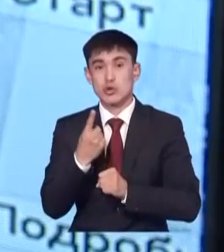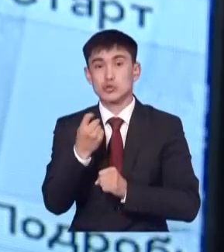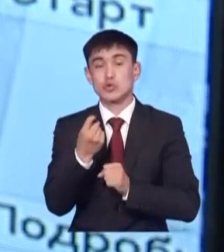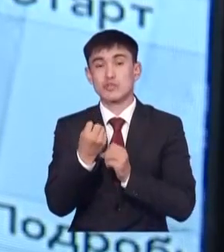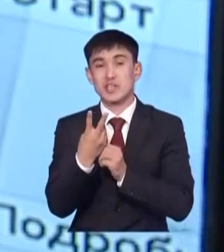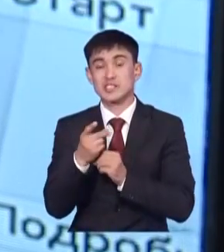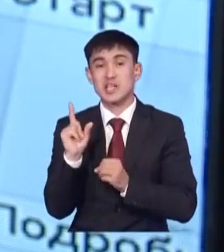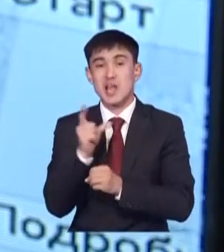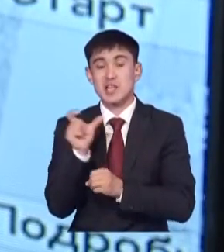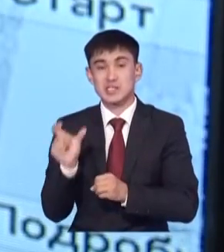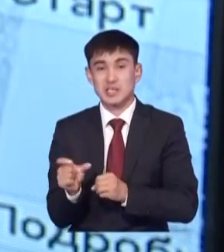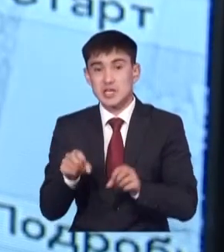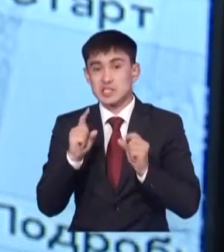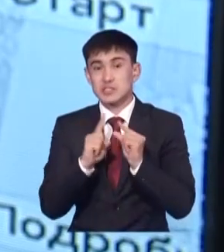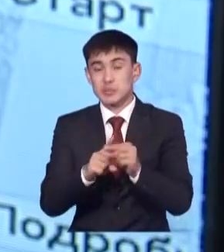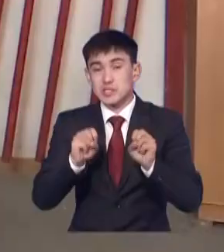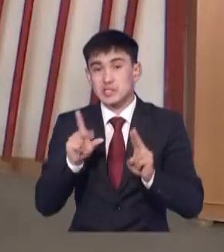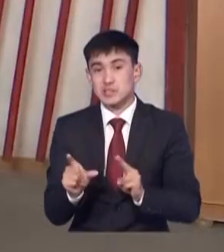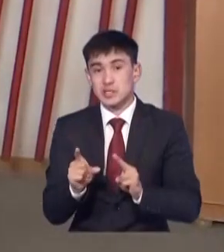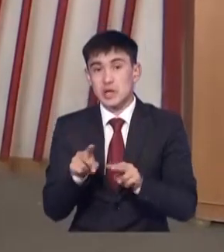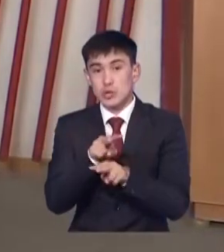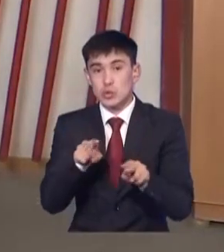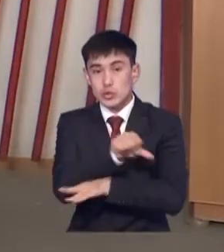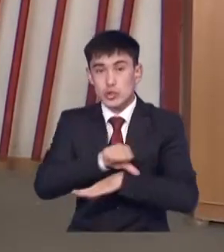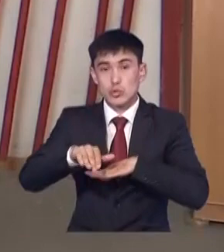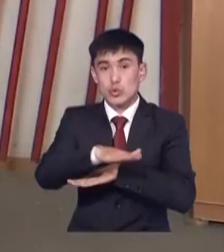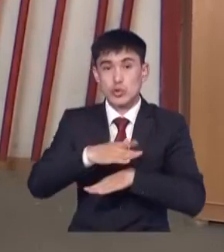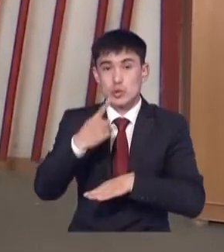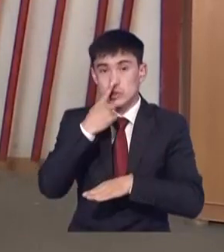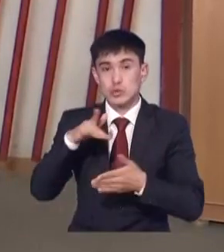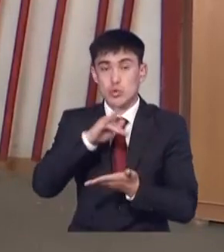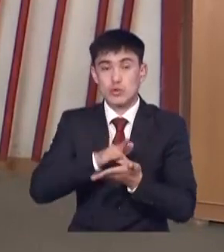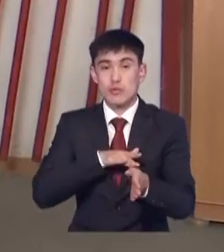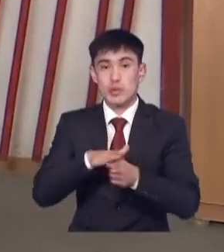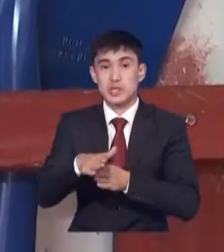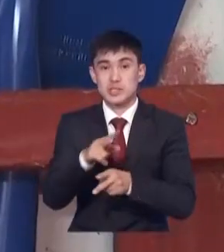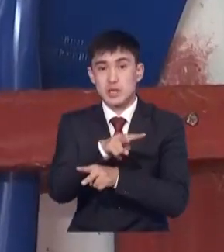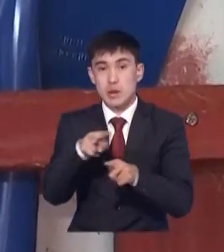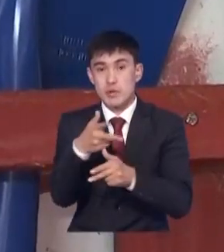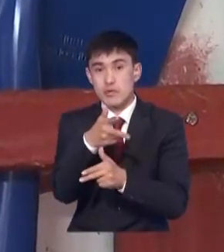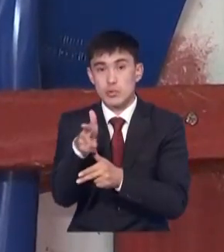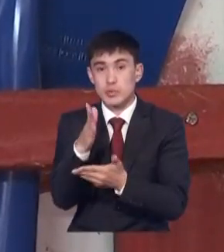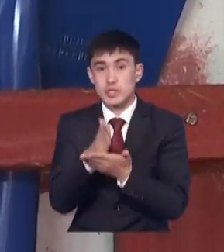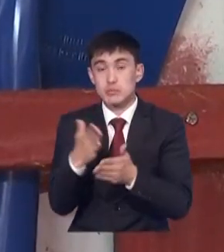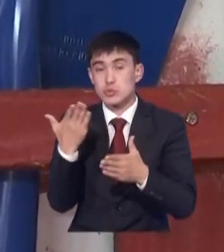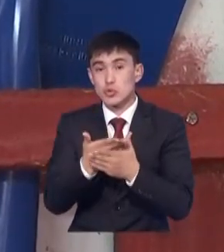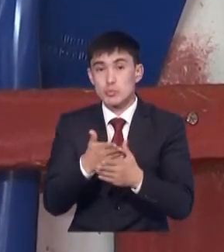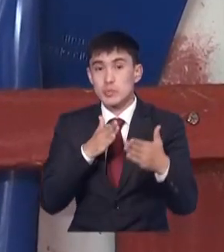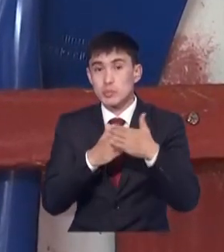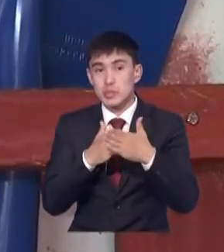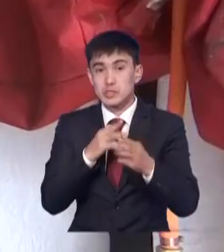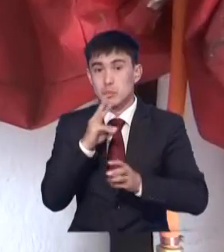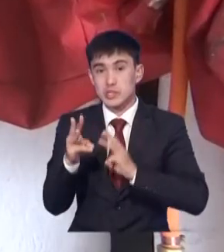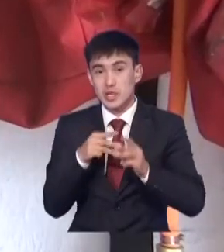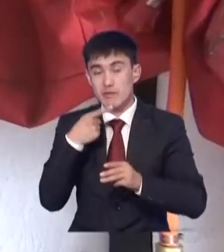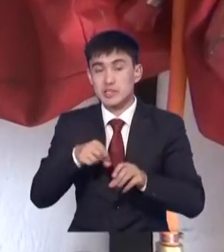В настоящее время, по словам специалистов, контроль за лесной территорией вблизи города осуществляется с помощью камер видеонаблюдения. Это способствует предотвращению